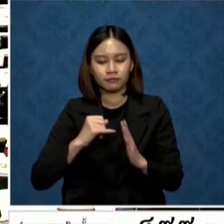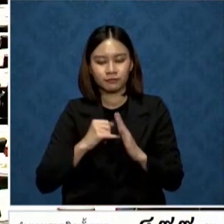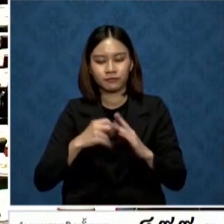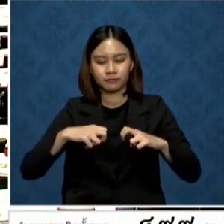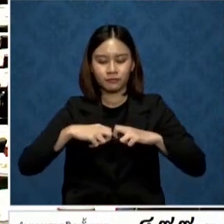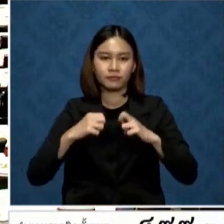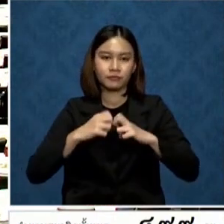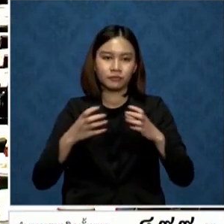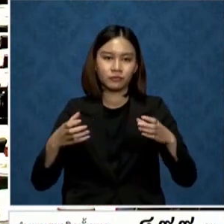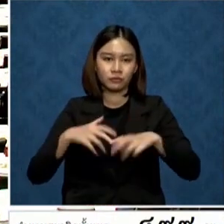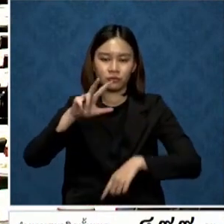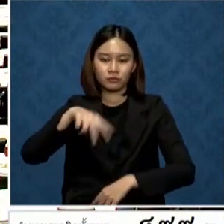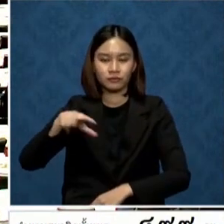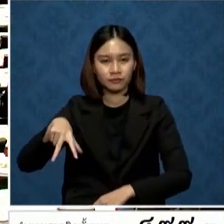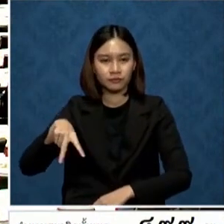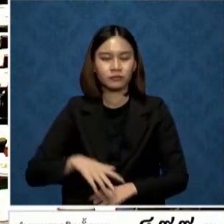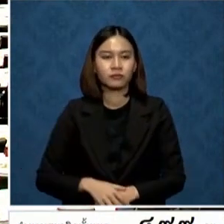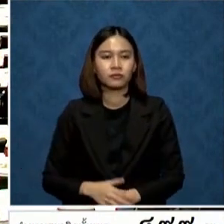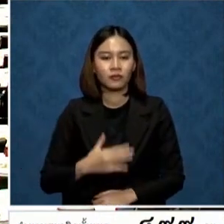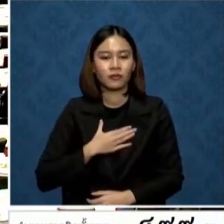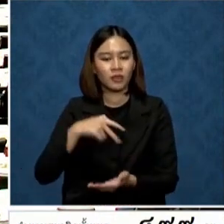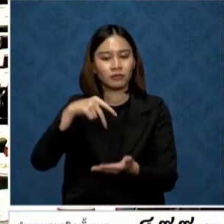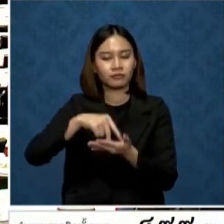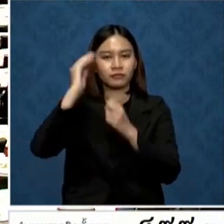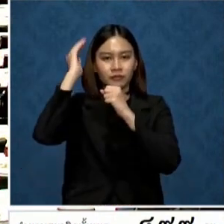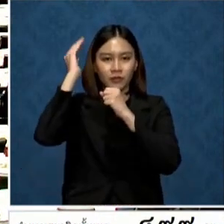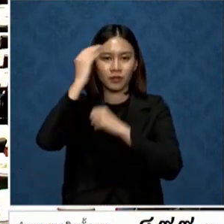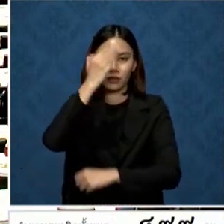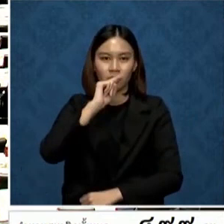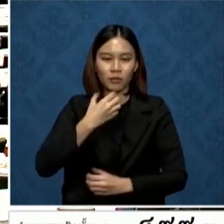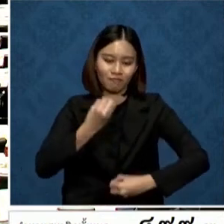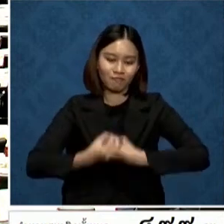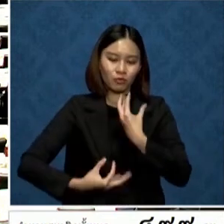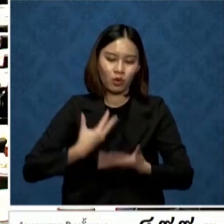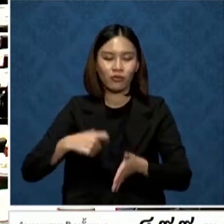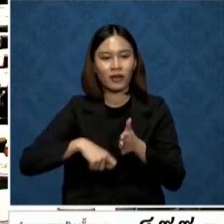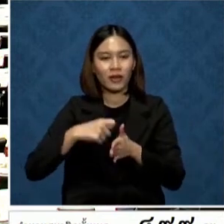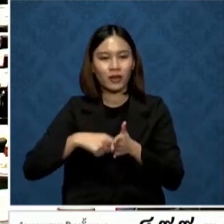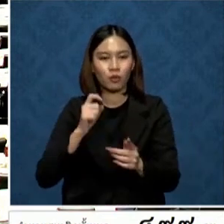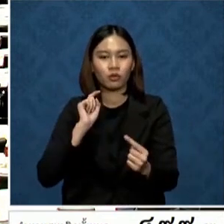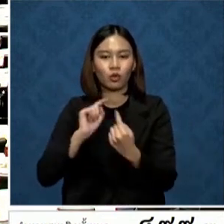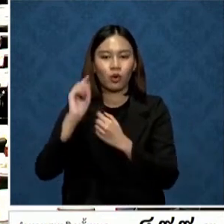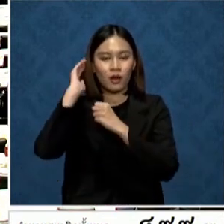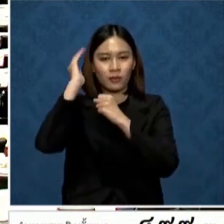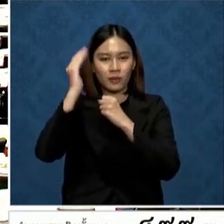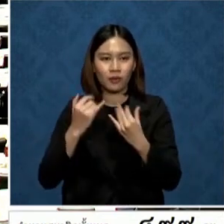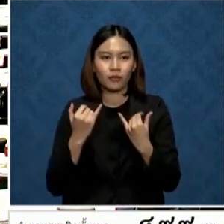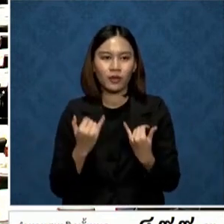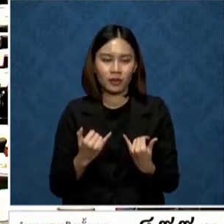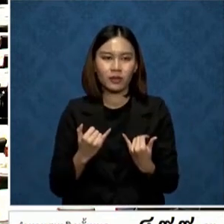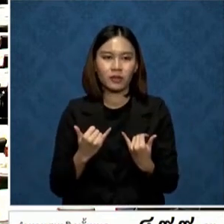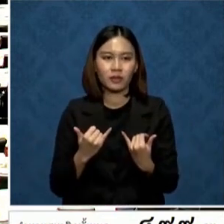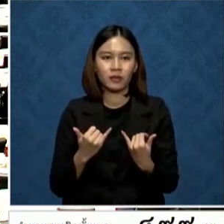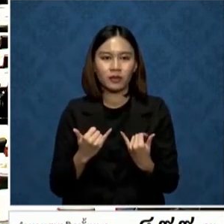จังหวัดสุรินทร์พักเพื่อไทยครับผมลุกขึ้นมาเพื่อแสดงเหตุผลในการอภิปรายวันนี้อย่างน้อยๆ